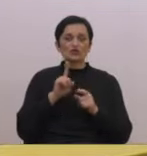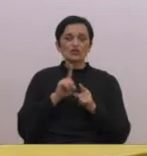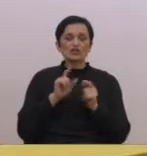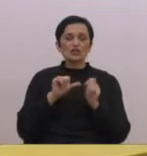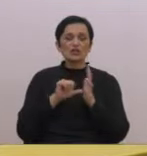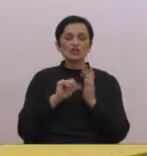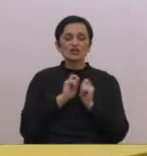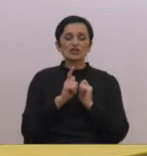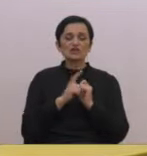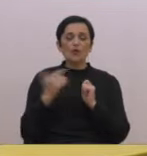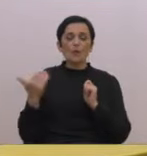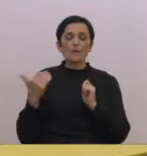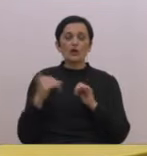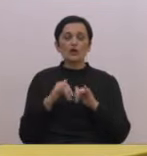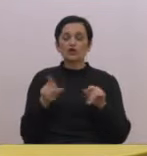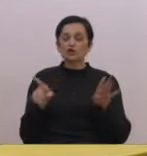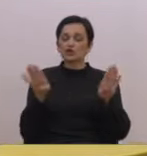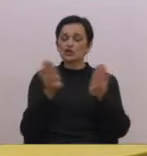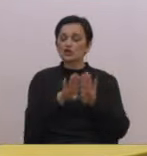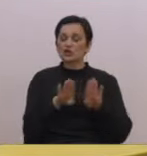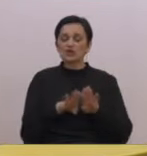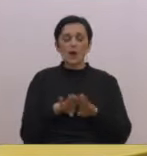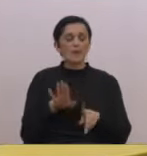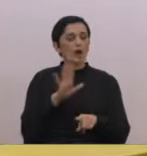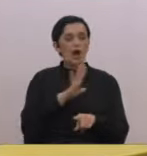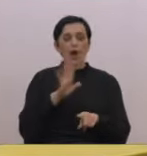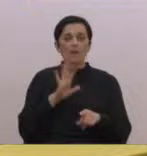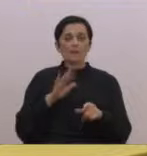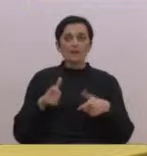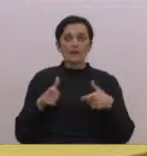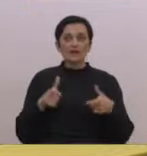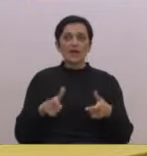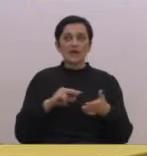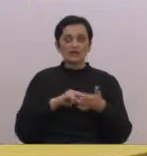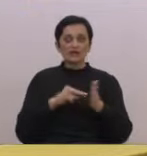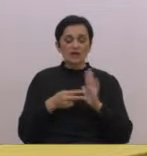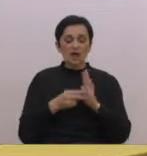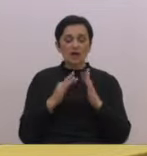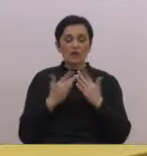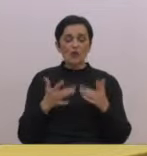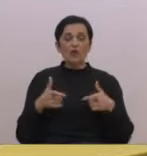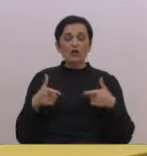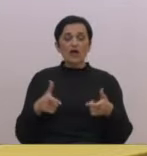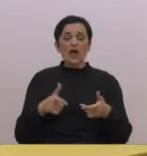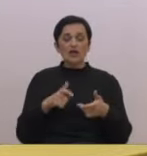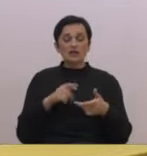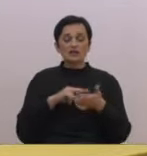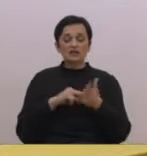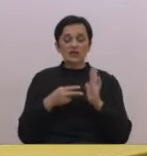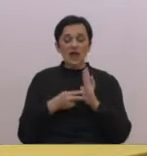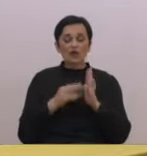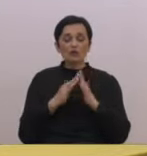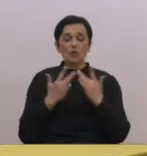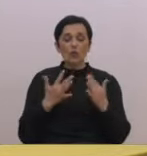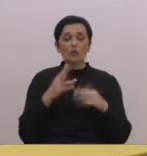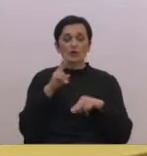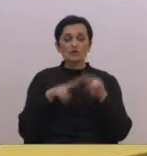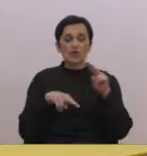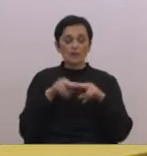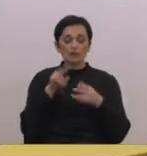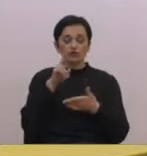მხრიდან გავრცელებული, ეს არ იყო შესაბამისობაში გენგეგმის მოთხოვნებთან. გენგეგმის მოთხოვნების მიხედვით არის გაცემული სამშენებლო